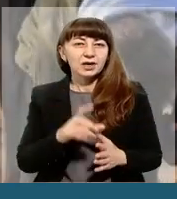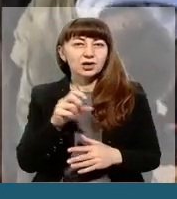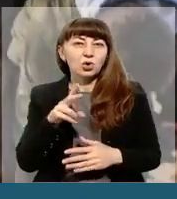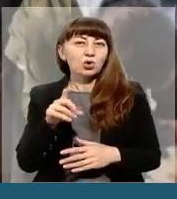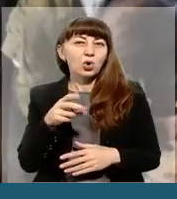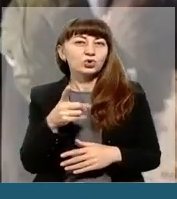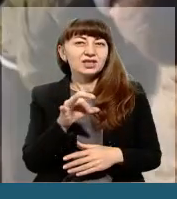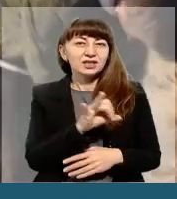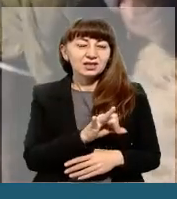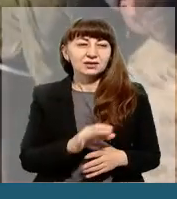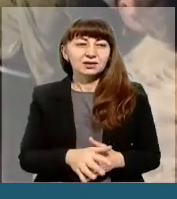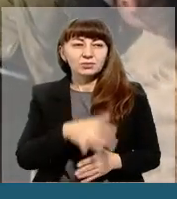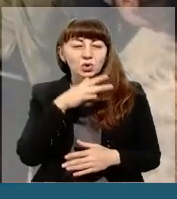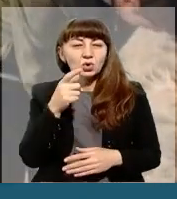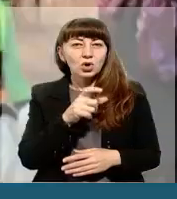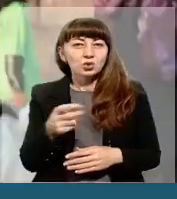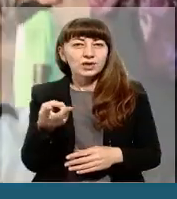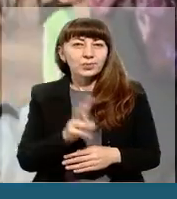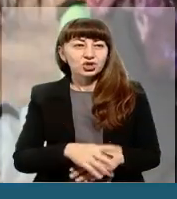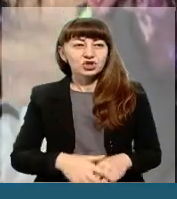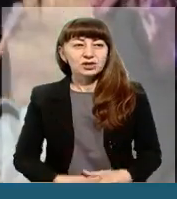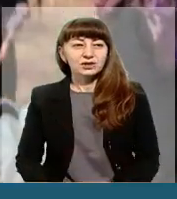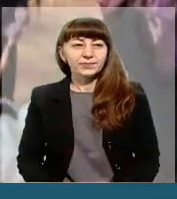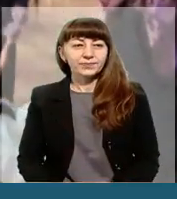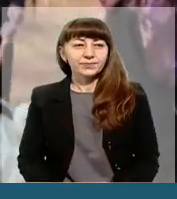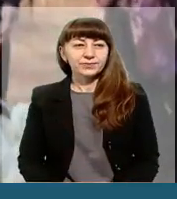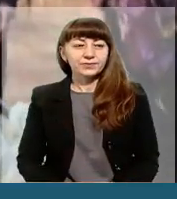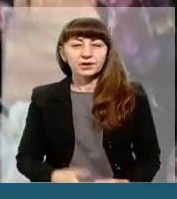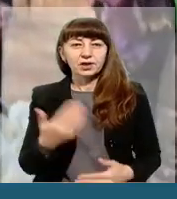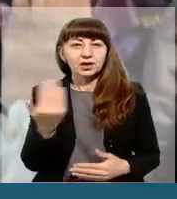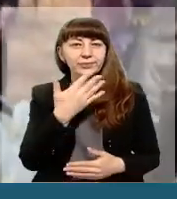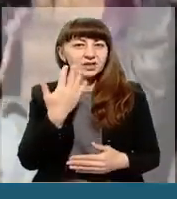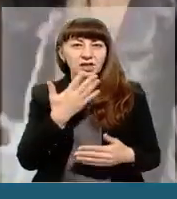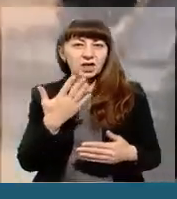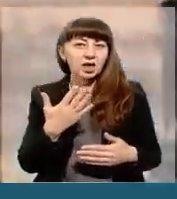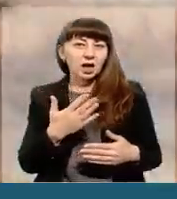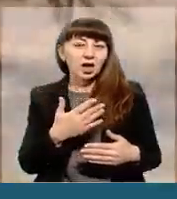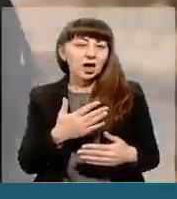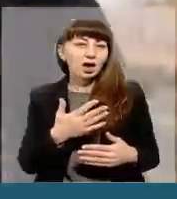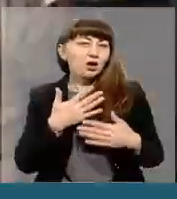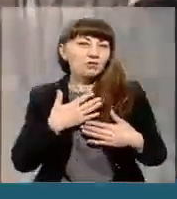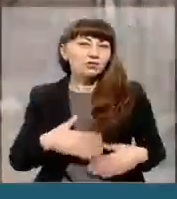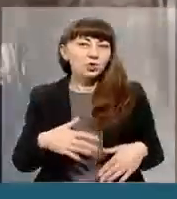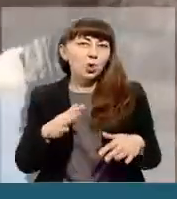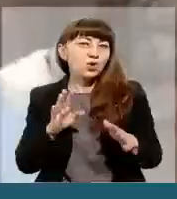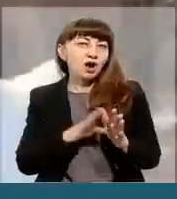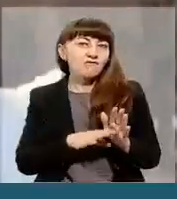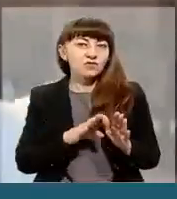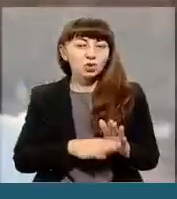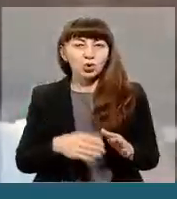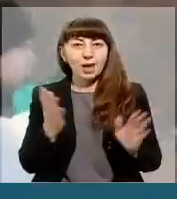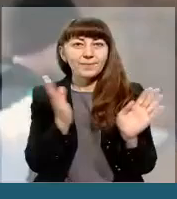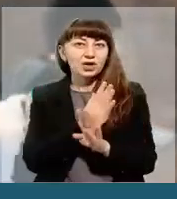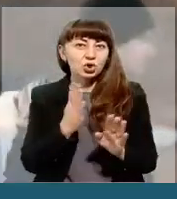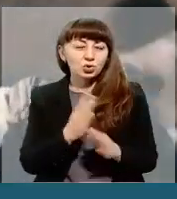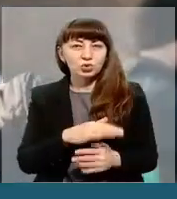экологии. Много людей пришли, потому что им не безразлично на нашу экологию, на нашу природу. Все